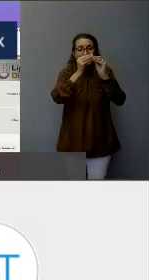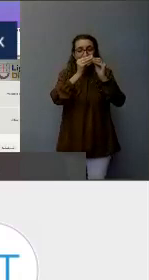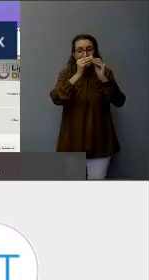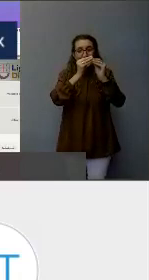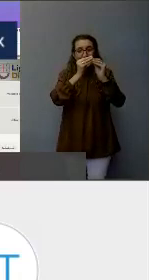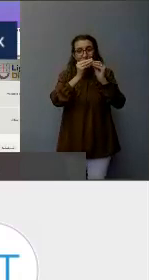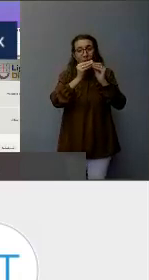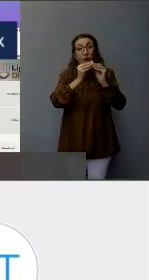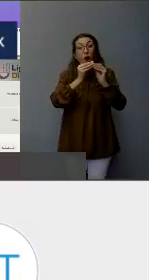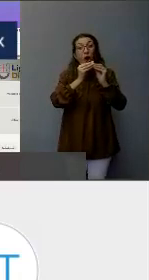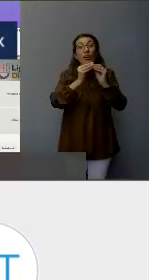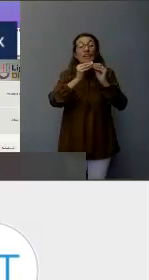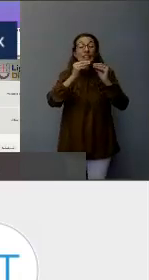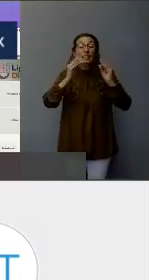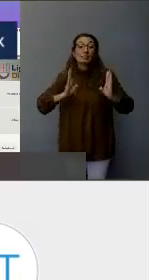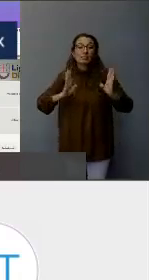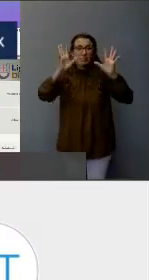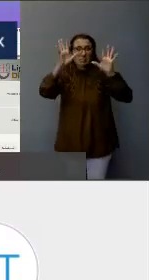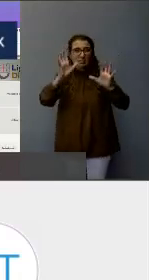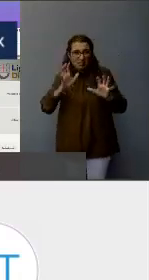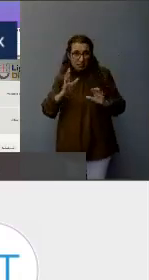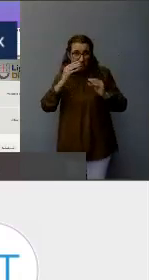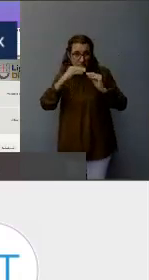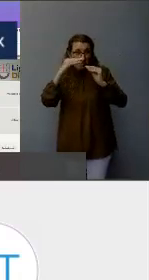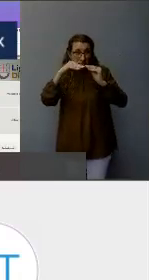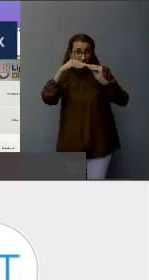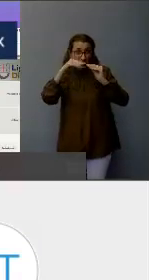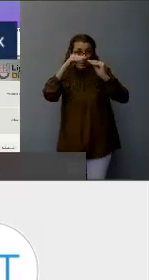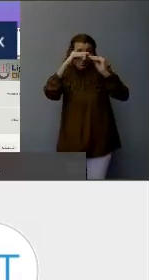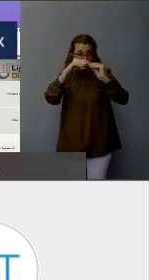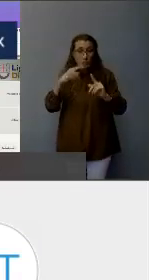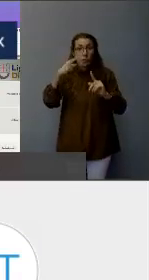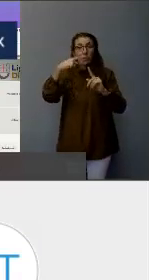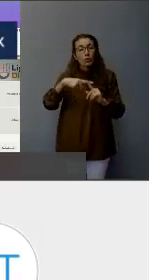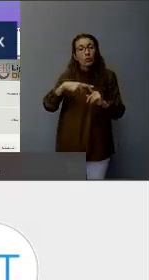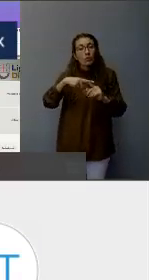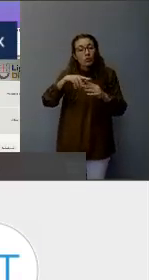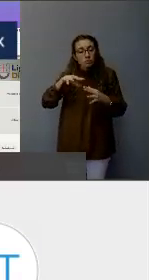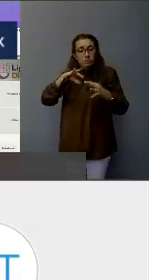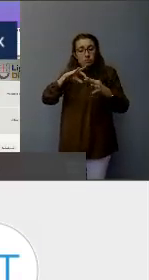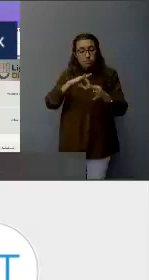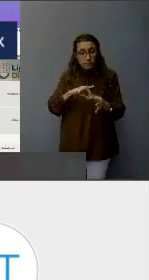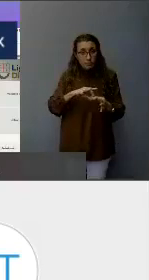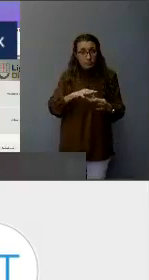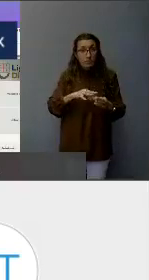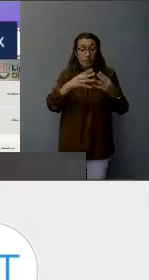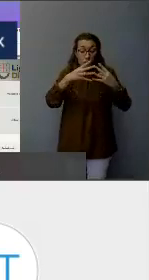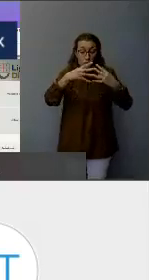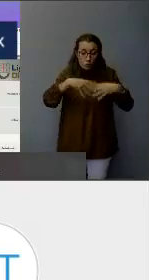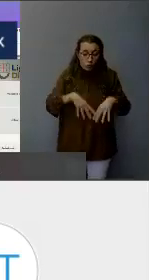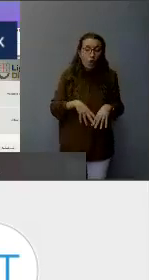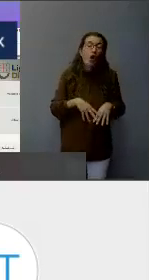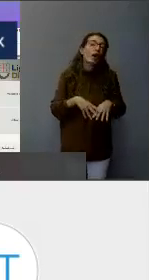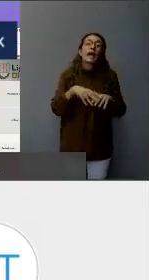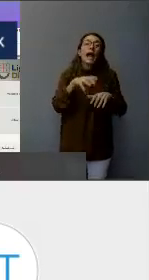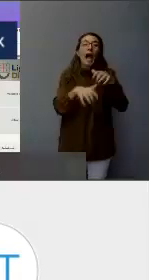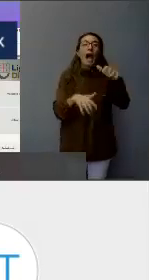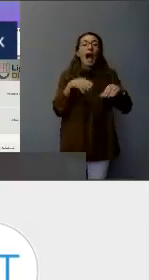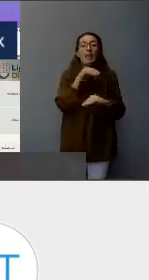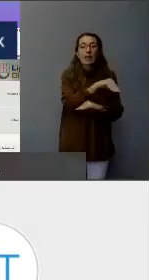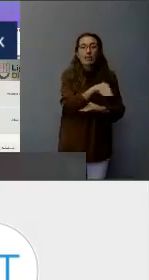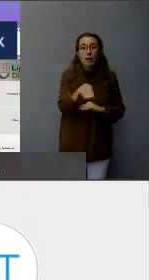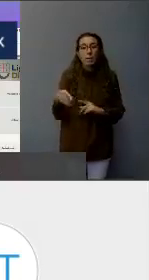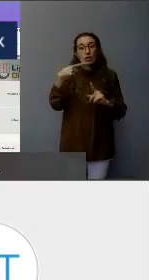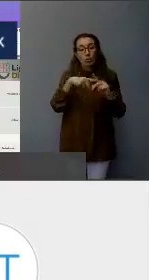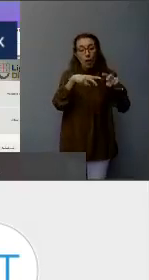ruderi funzione ammesse per agricolture allenamenti con residenza